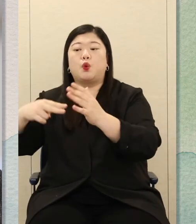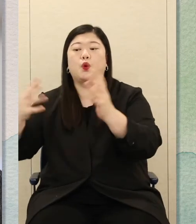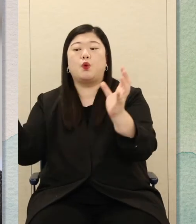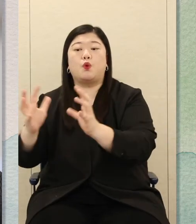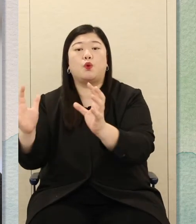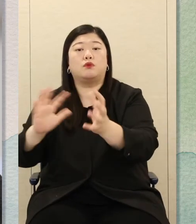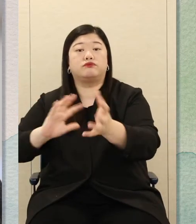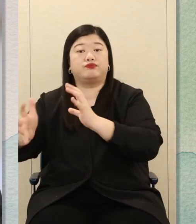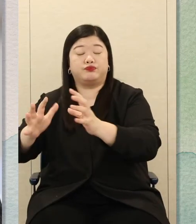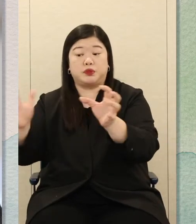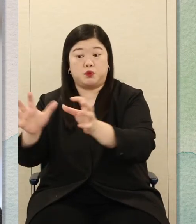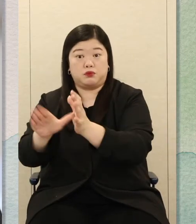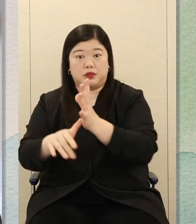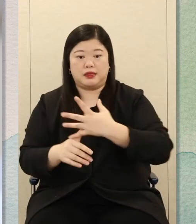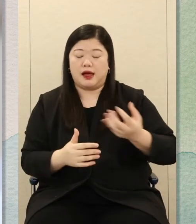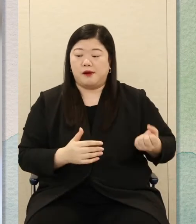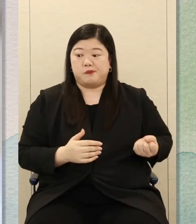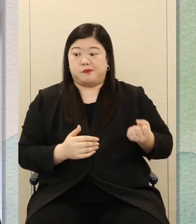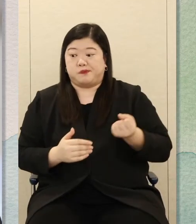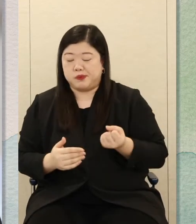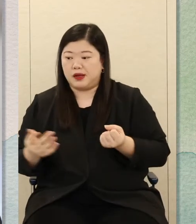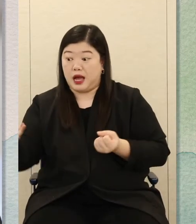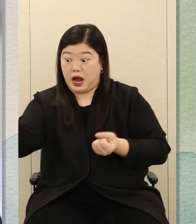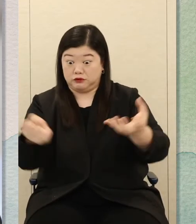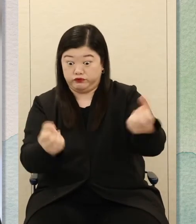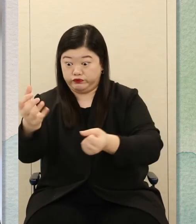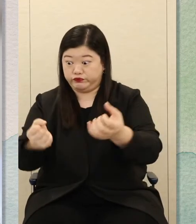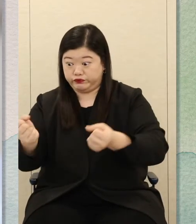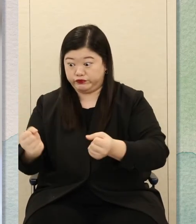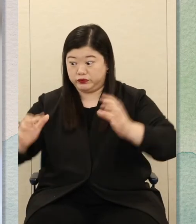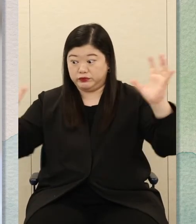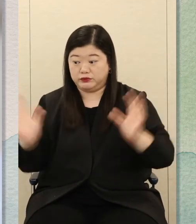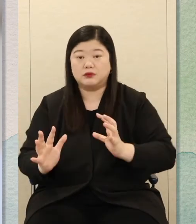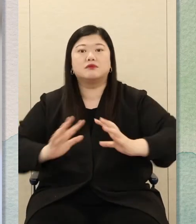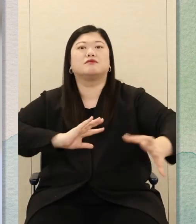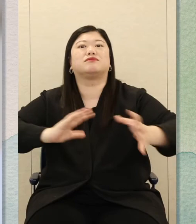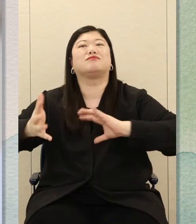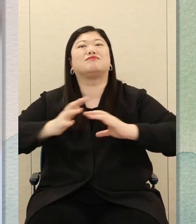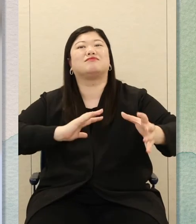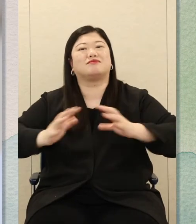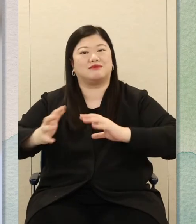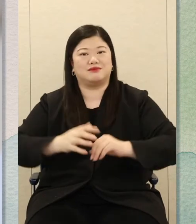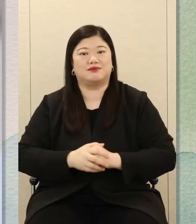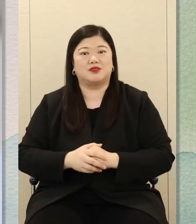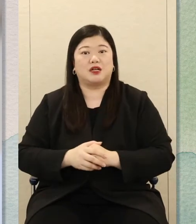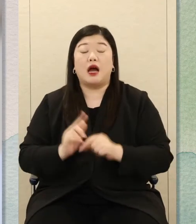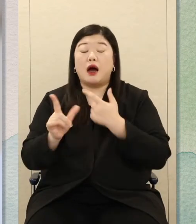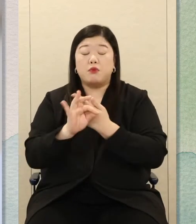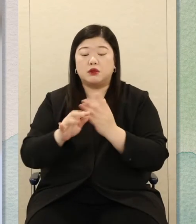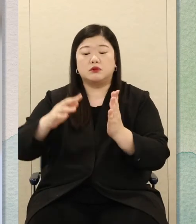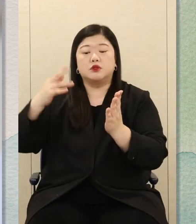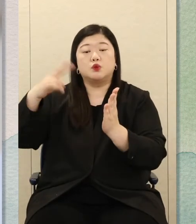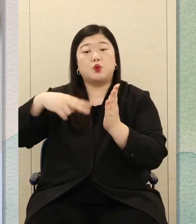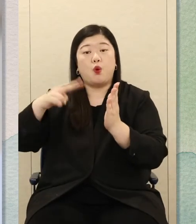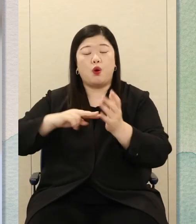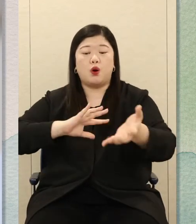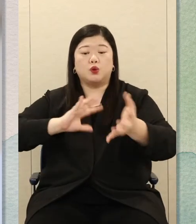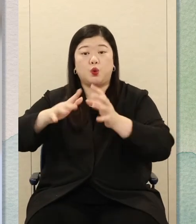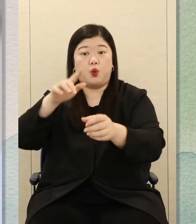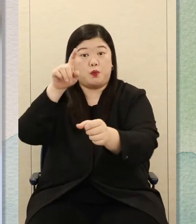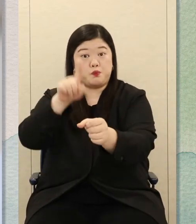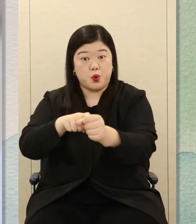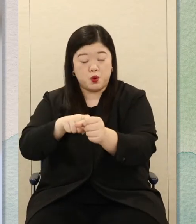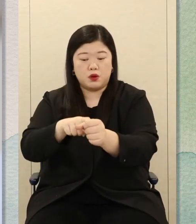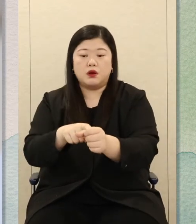하는 자주 하는 책들을 따로 뽑고 독서 동아리용 서적들을 따로 뽑아가지고 거기에 일종의 도움